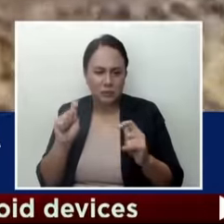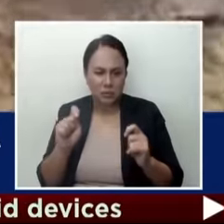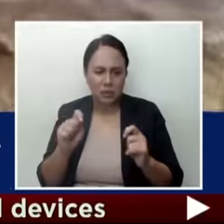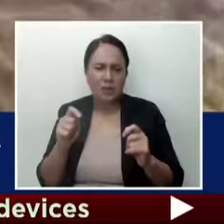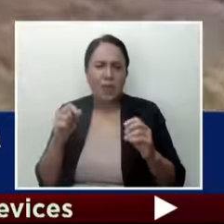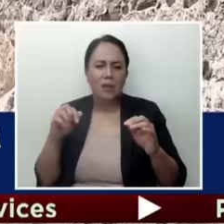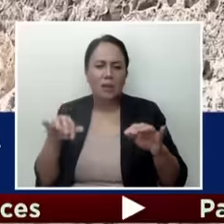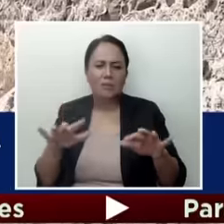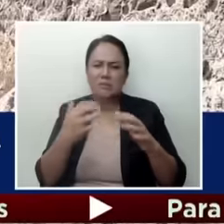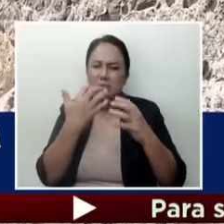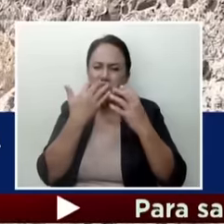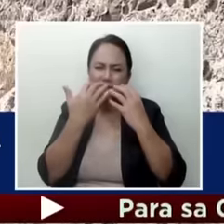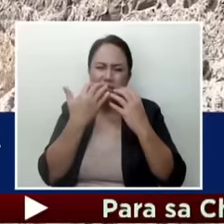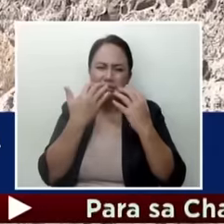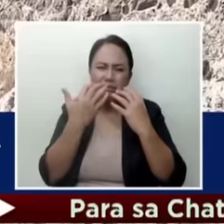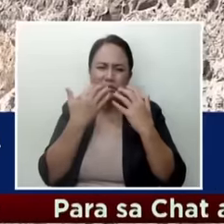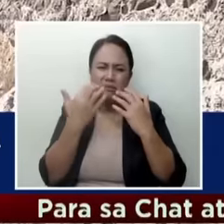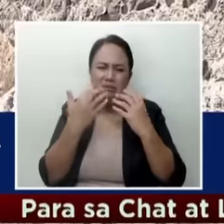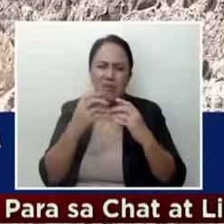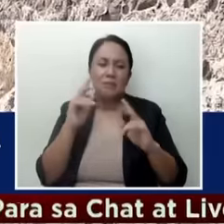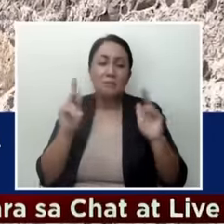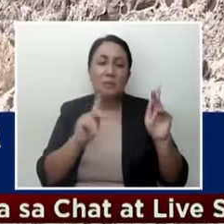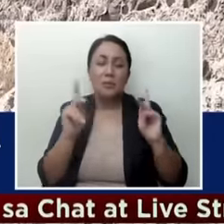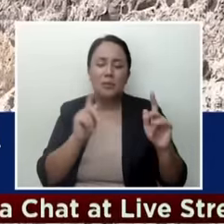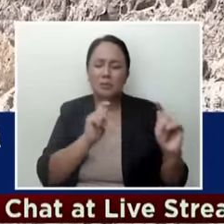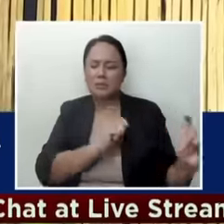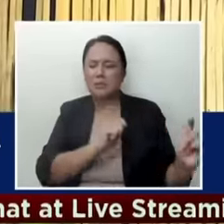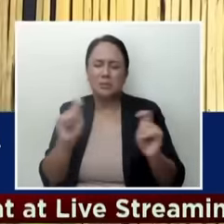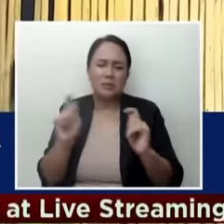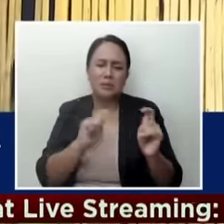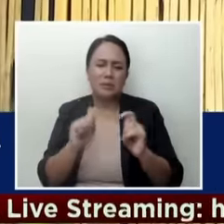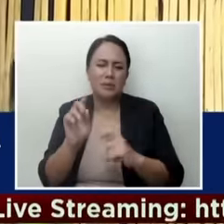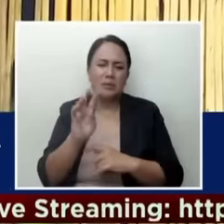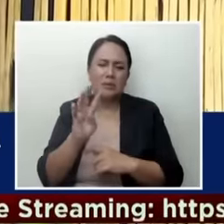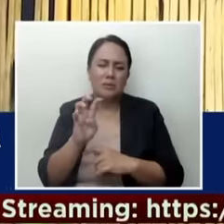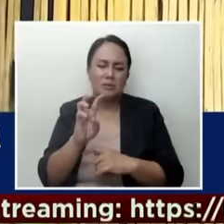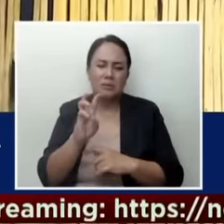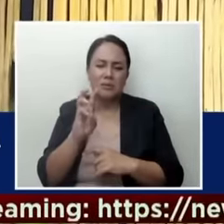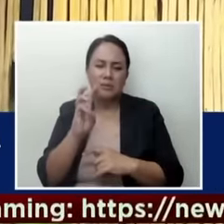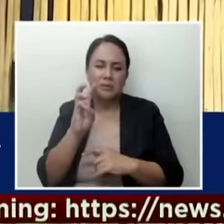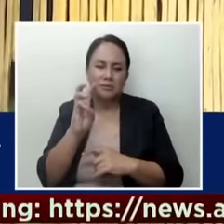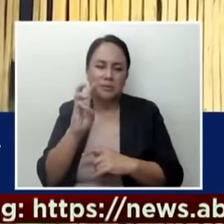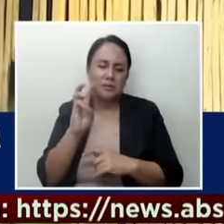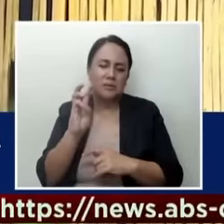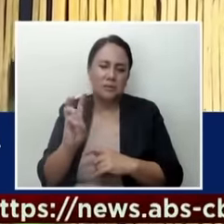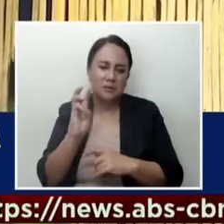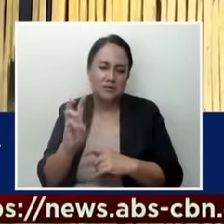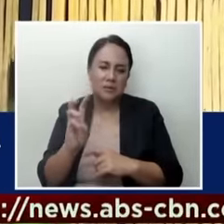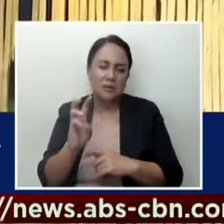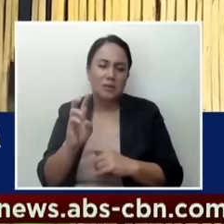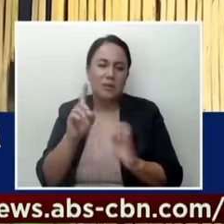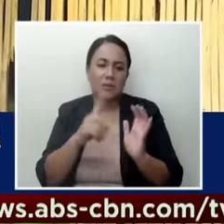ang masangsang na amoy kaya napilitang lumikas ang 468 pamilya o